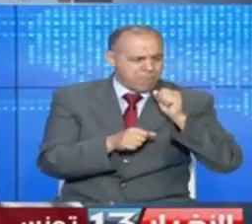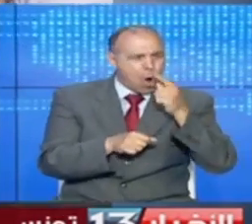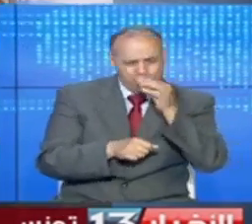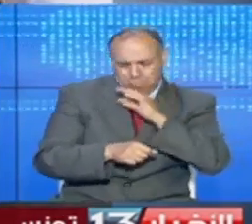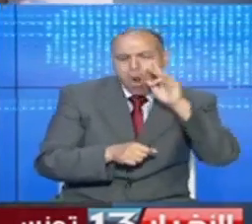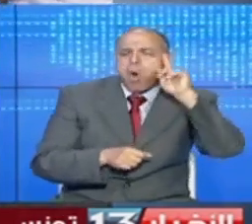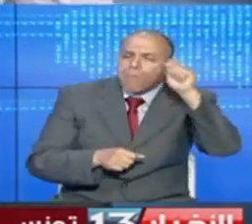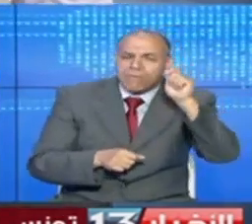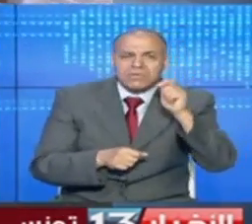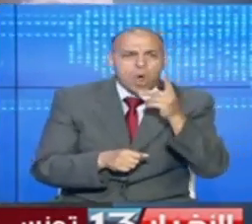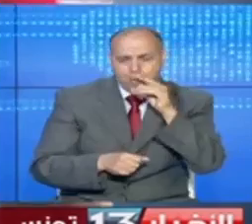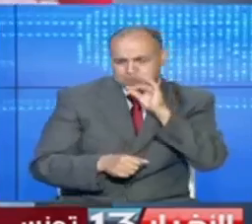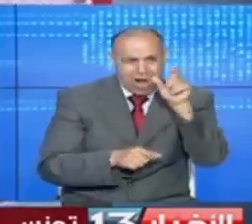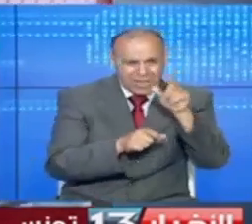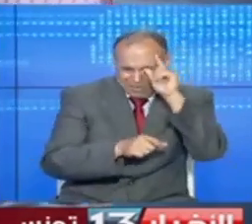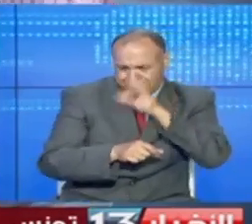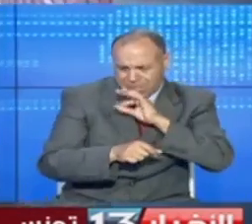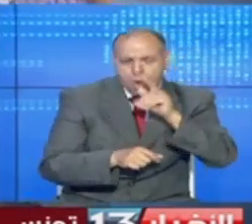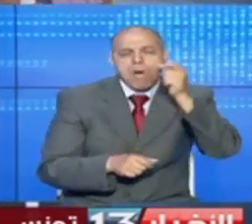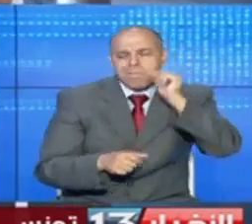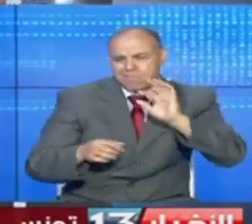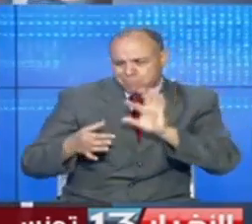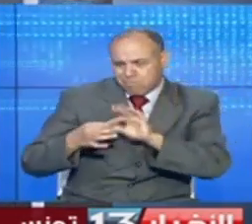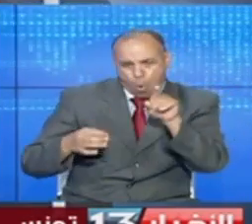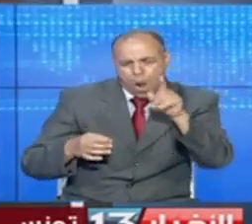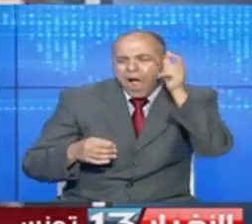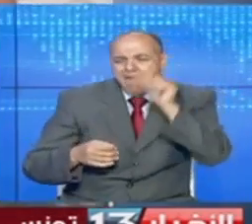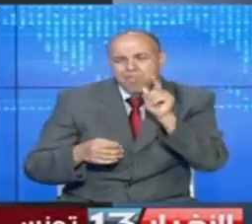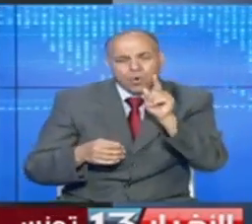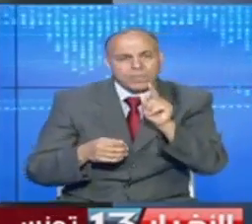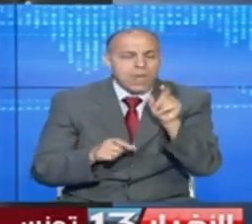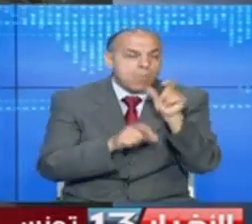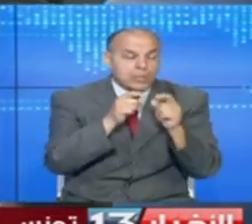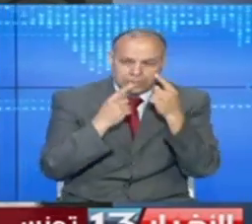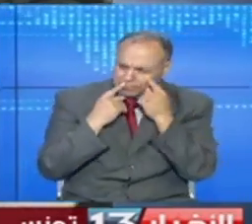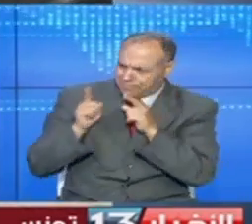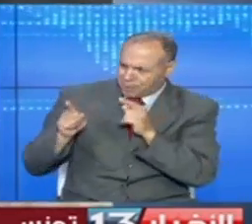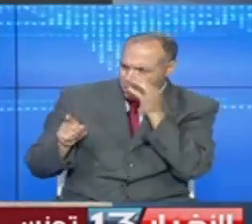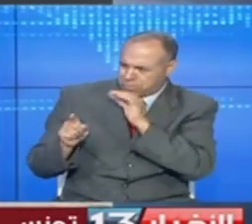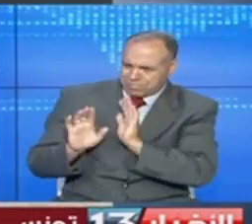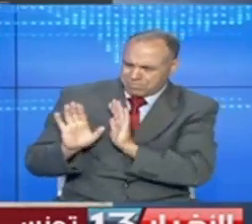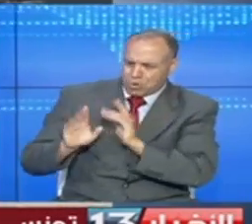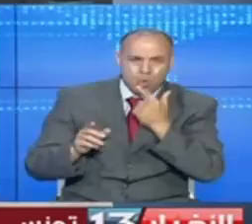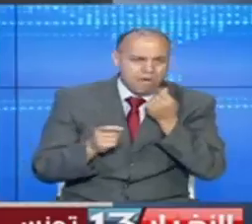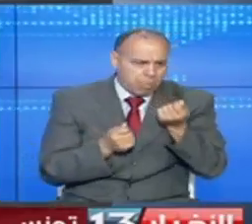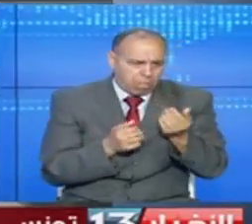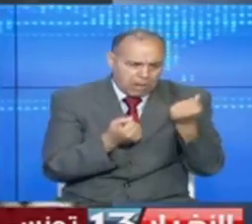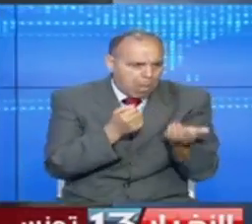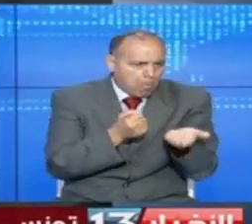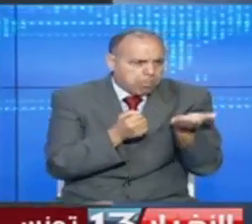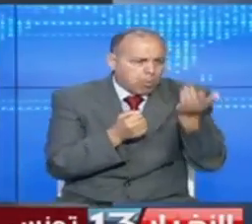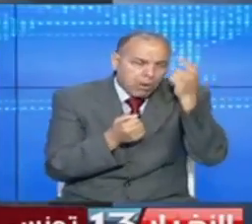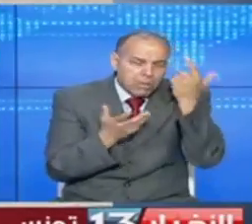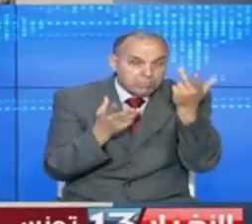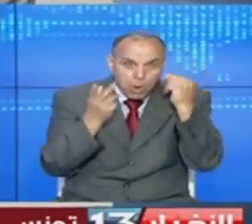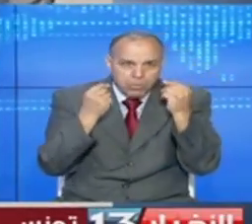الاخر. السماسرة هم الحلقة الوصل في هذه السوق، عديد المواطنين يرون انهم سبب ارتفاع الاسعار، وهو